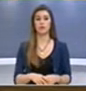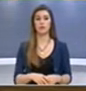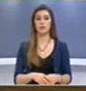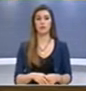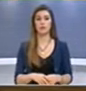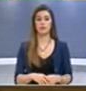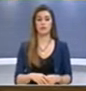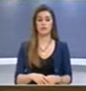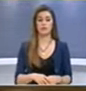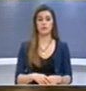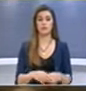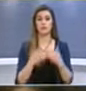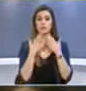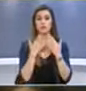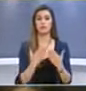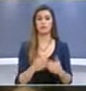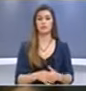f